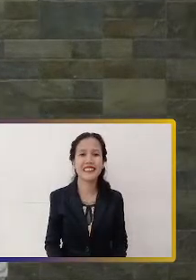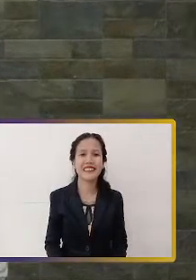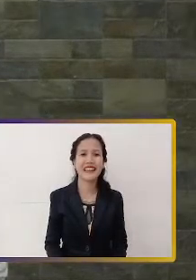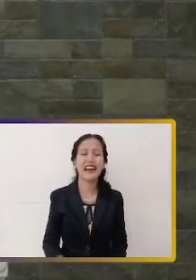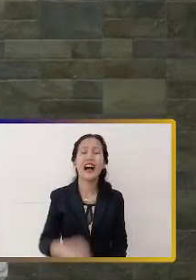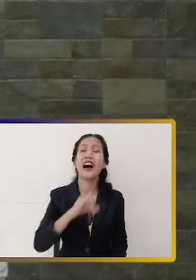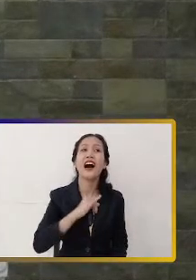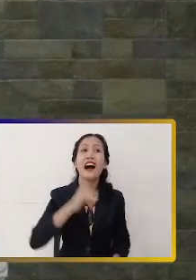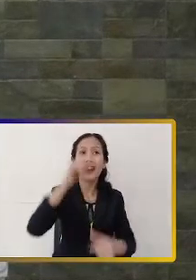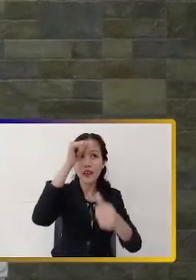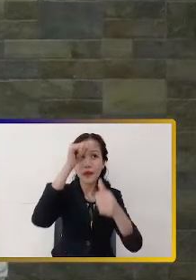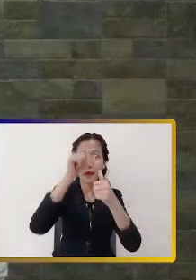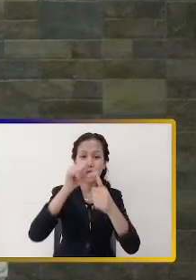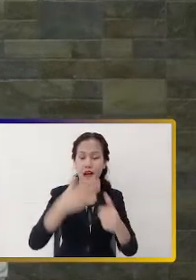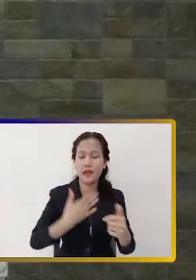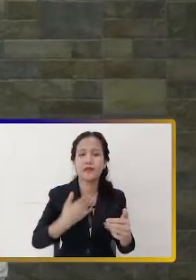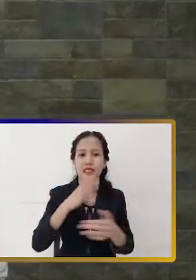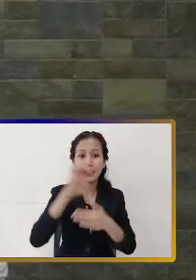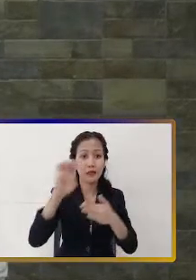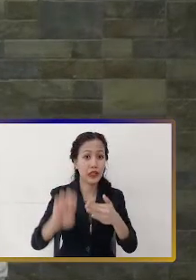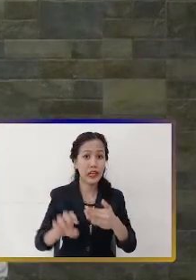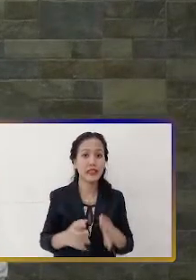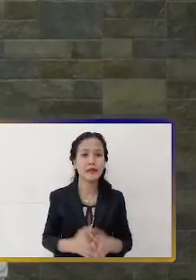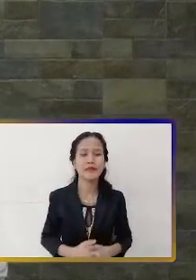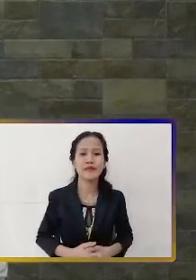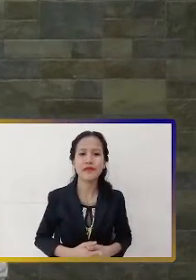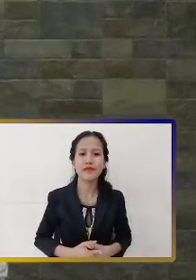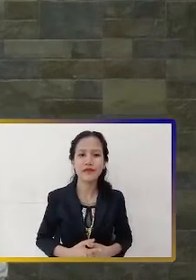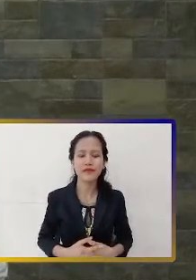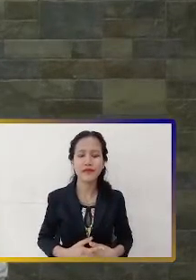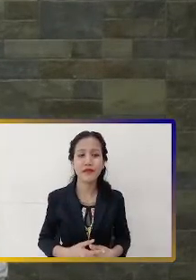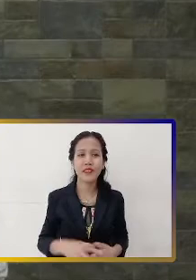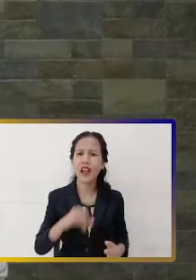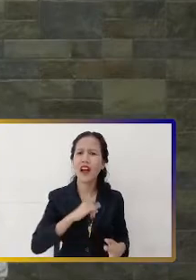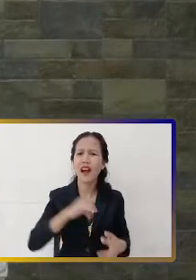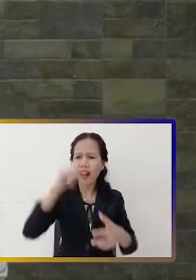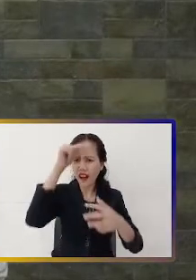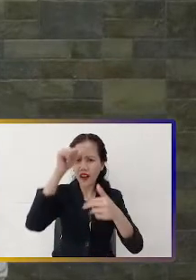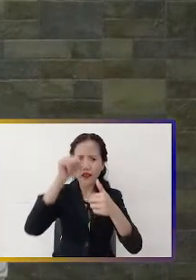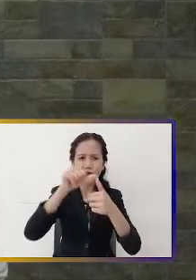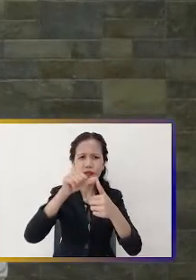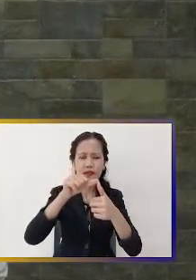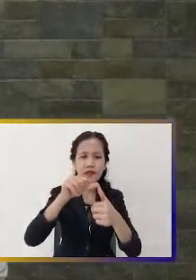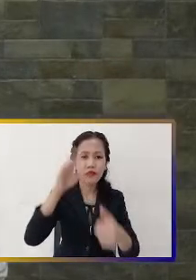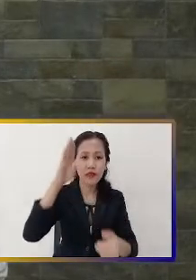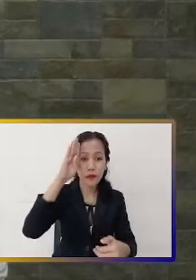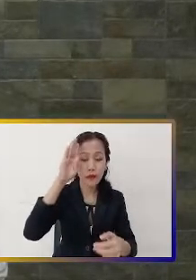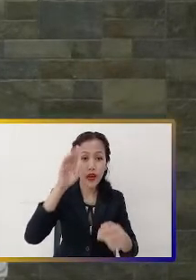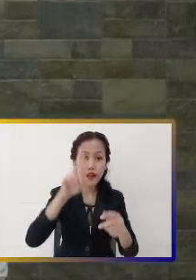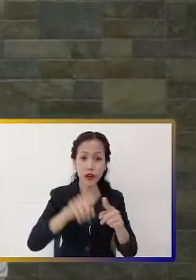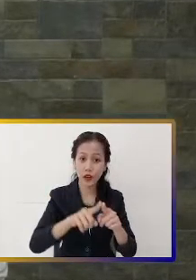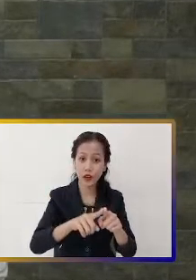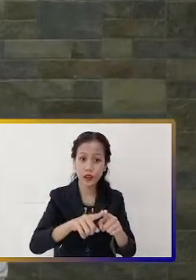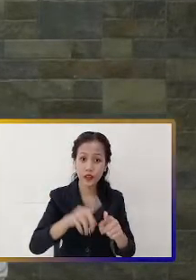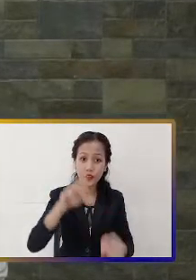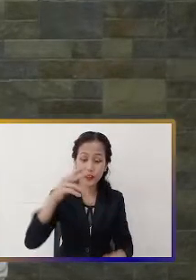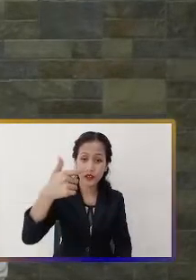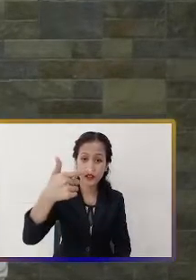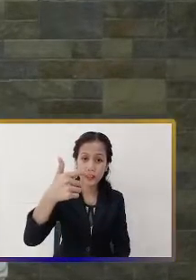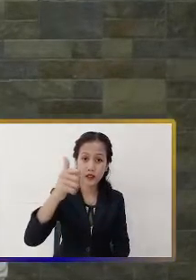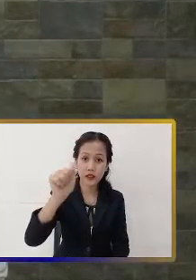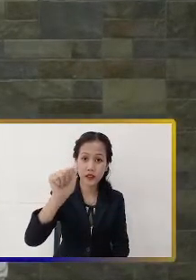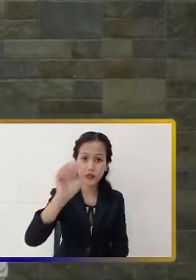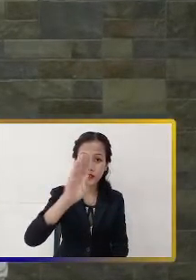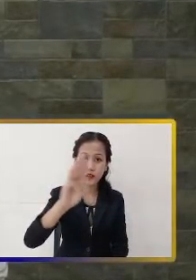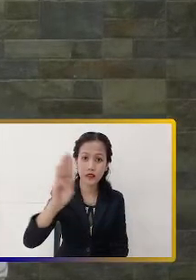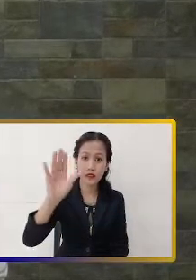Naalala ko mga kapatid, tapos na po ako. Naalala ko lamang si Brother Gabby San Pedro. I think, kasama ba